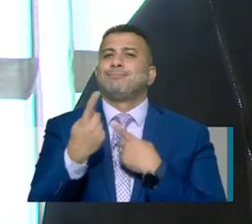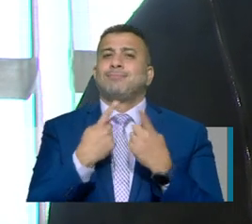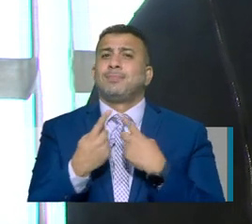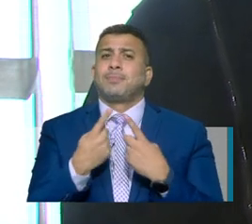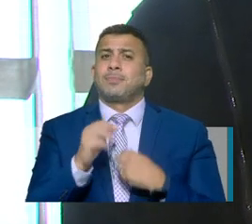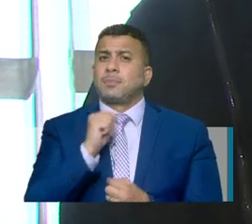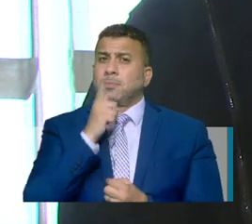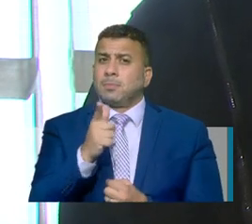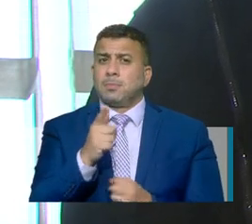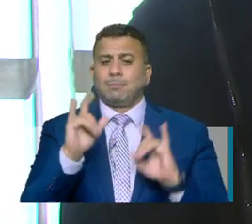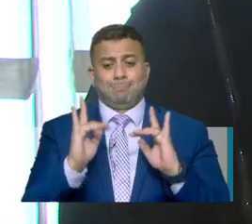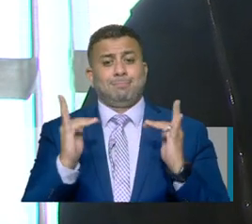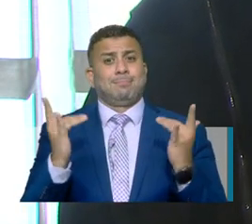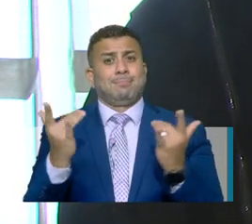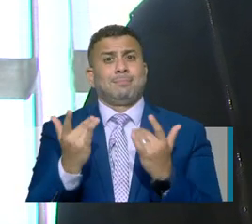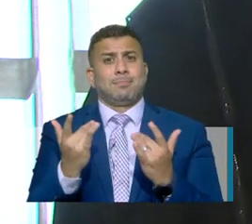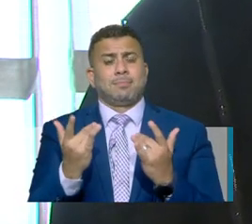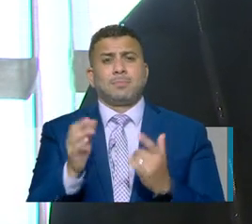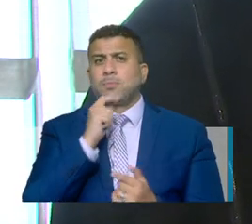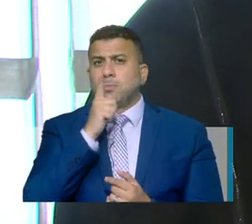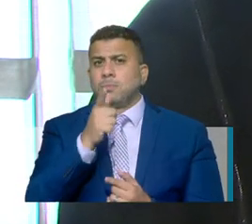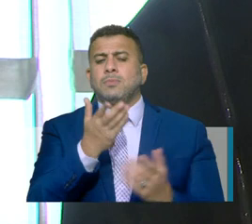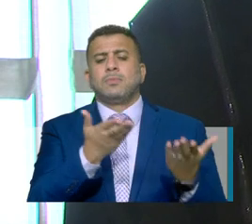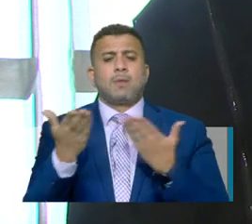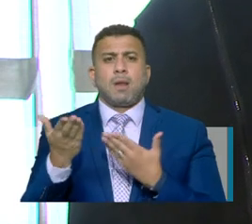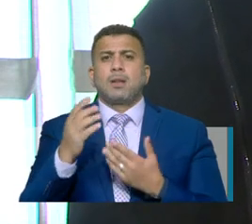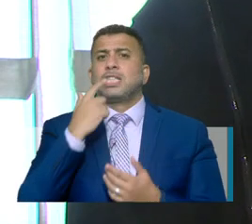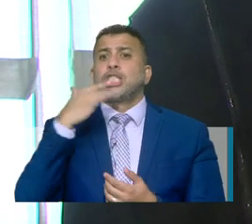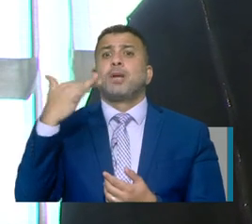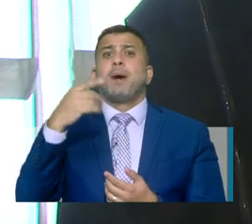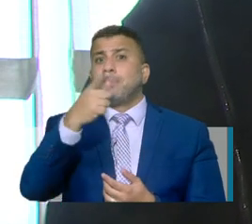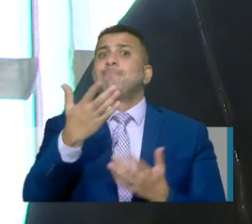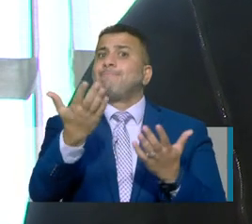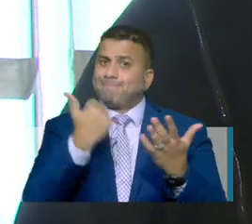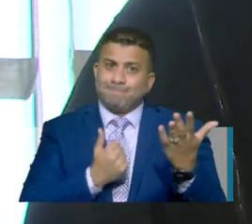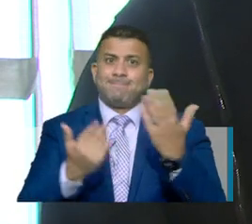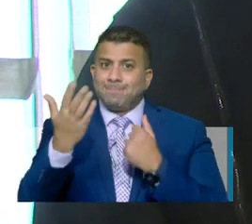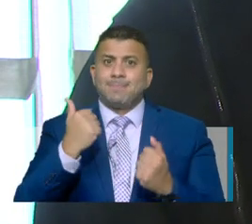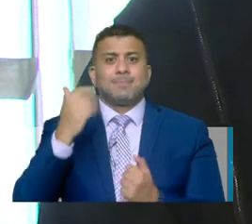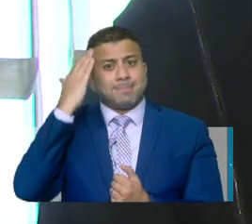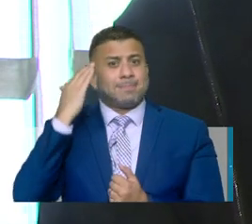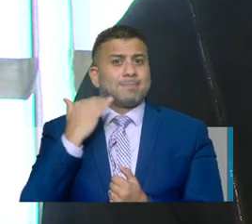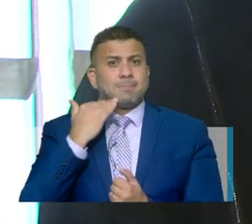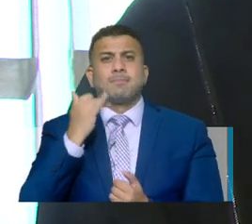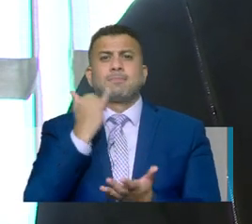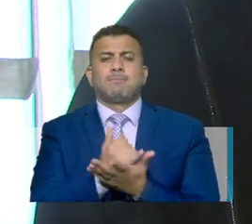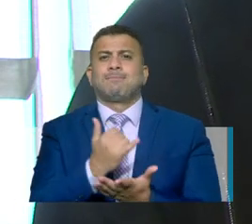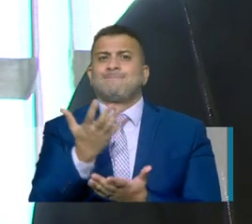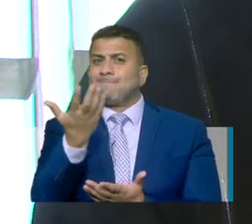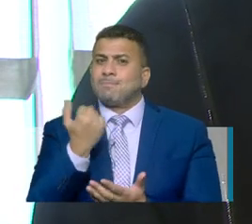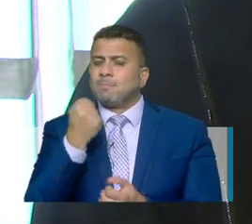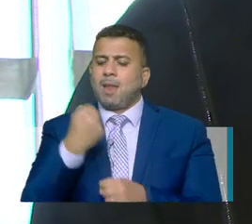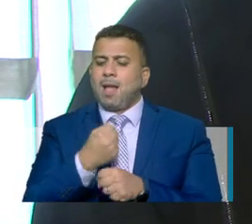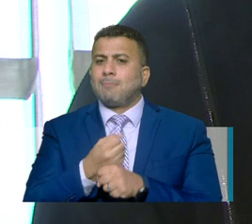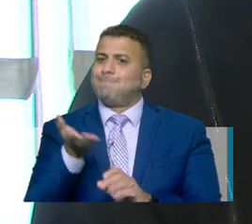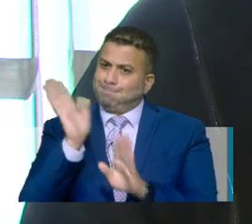خلال هذه الجلسات أيضا ندعو المواهب الشابة للحضور وأيضا لرعاية